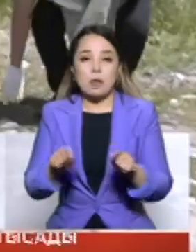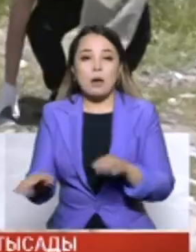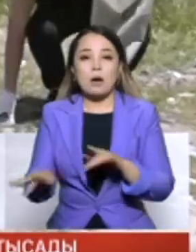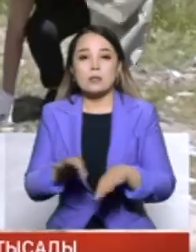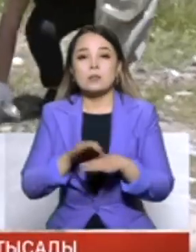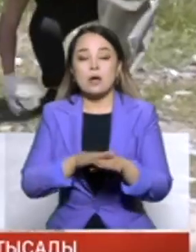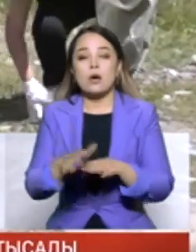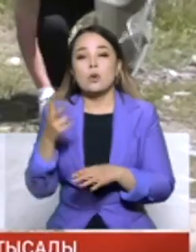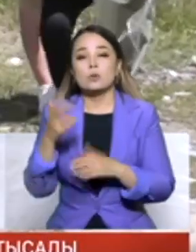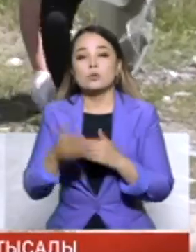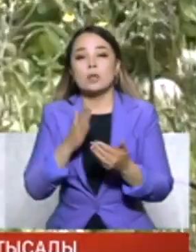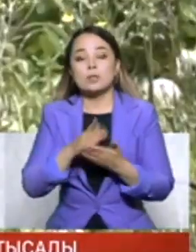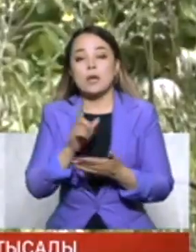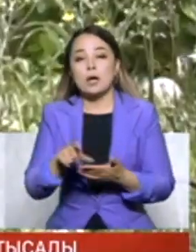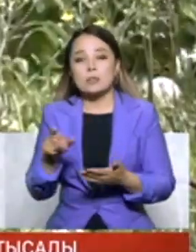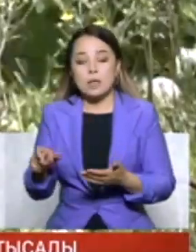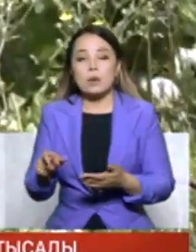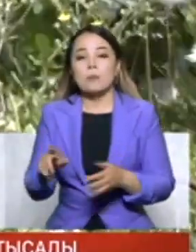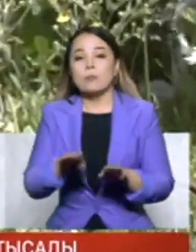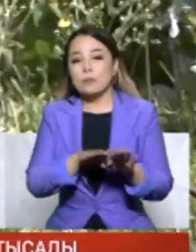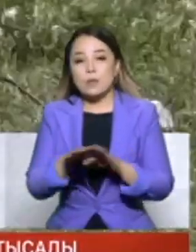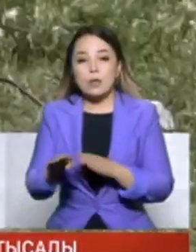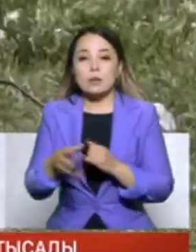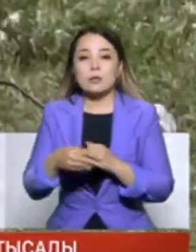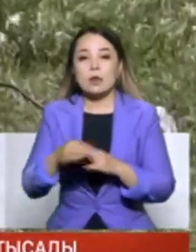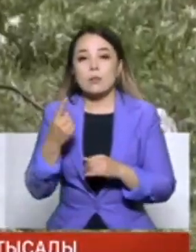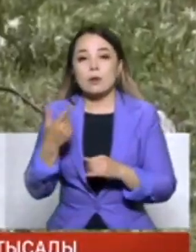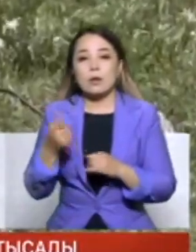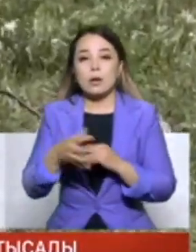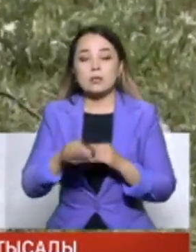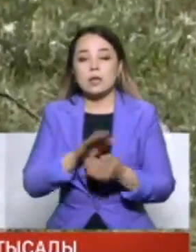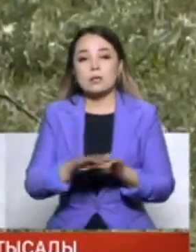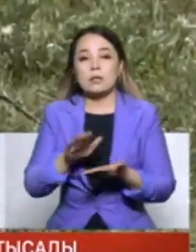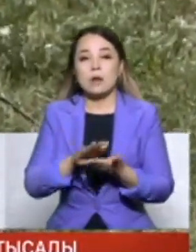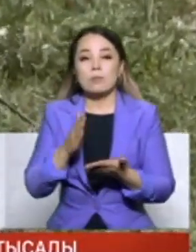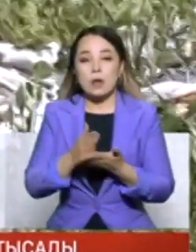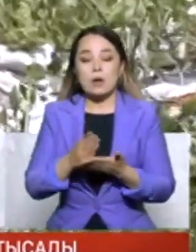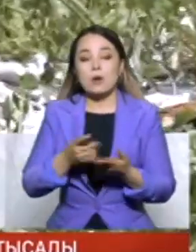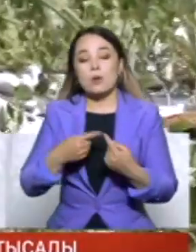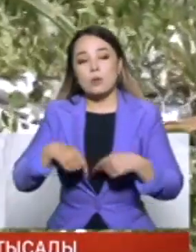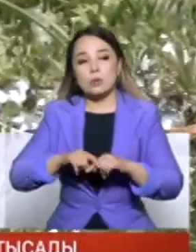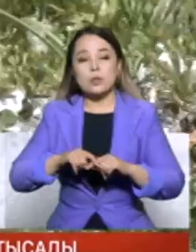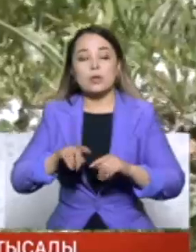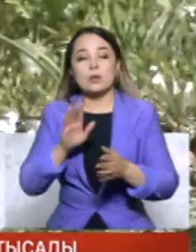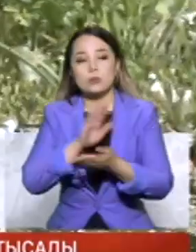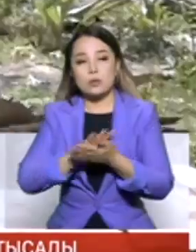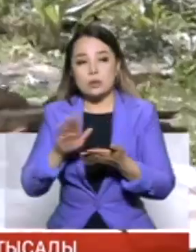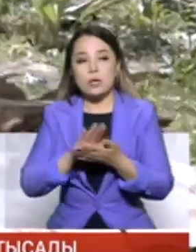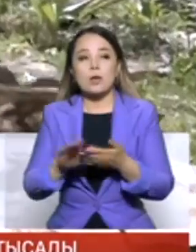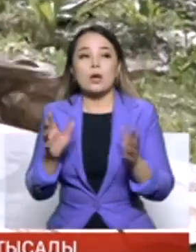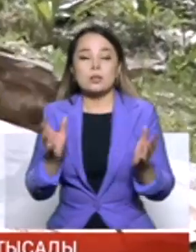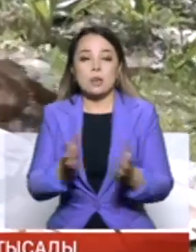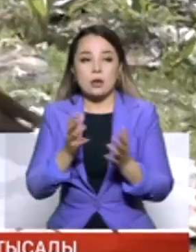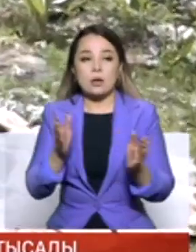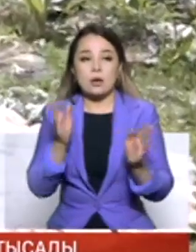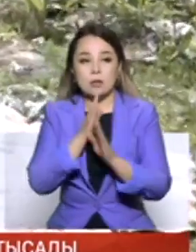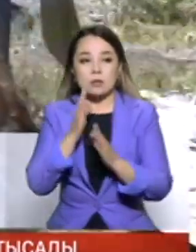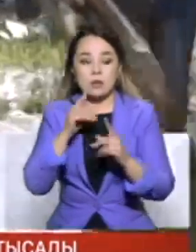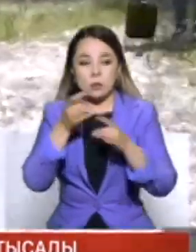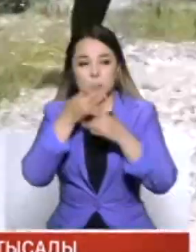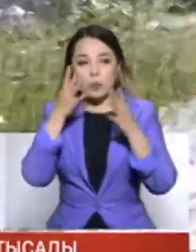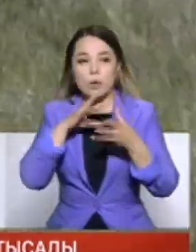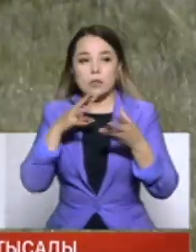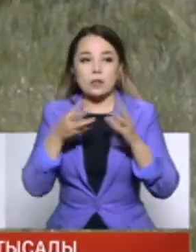Акцияға 300-ге жуық адам жұмылып, бір мезетте 1 гектар аумақты қоқыстан тазартты. Мақсат қоршаған ортаны сақтап, экологиялық мәдениетті